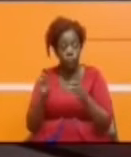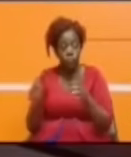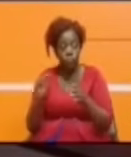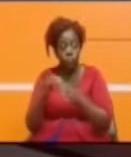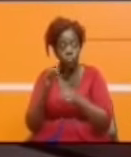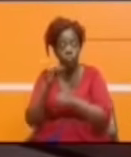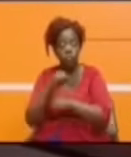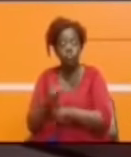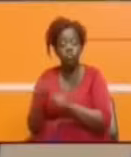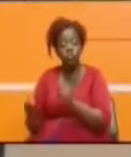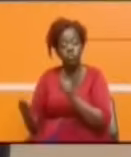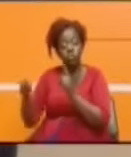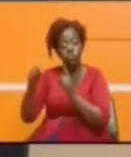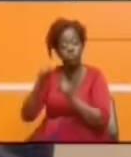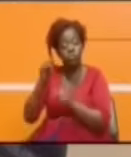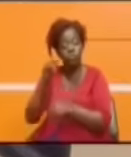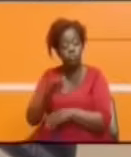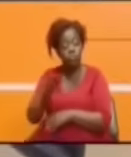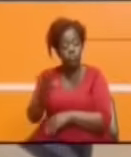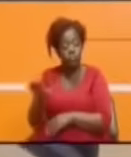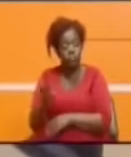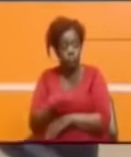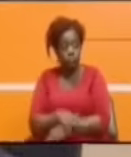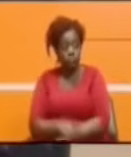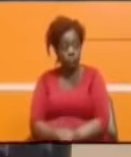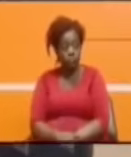masomero okweyongera mu kitundu.